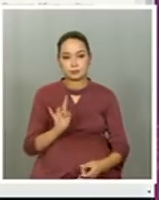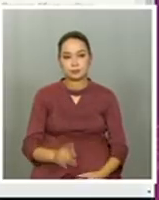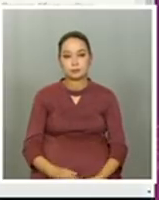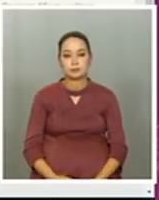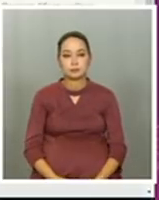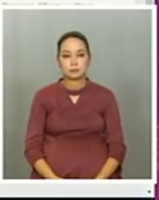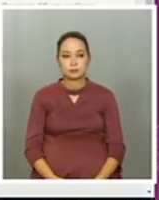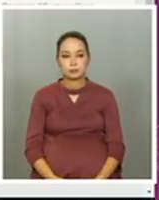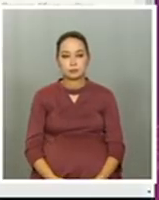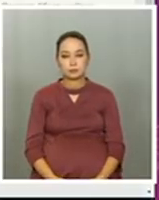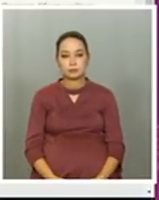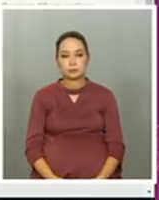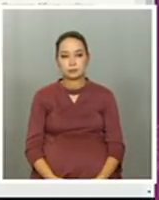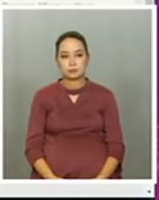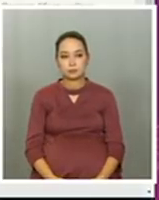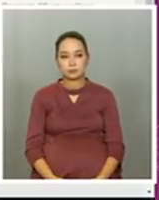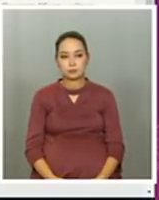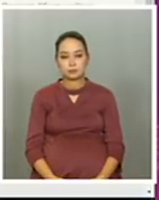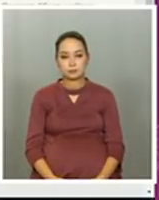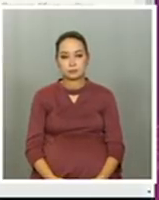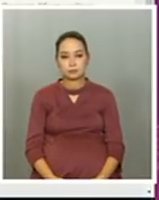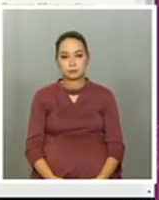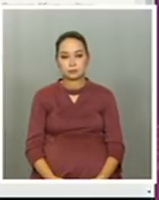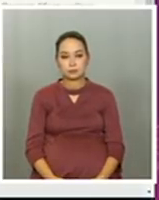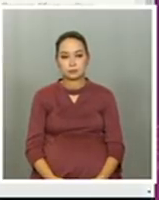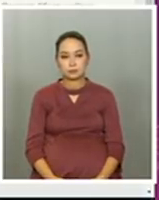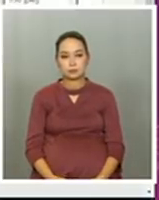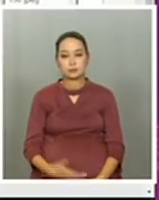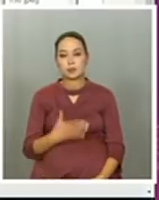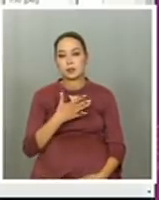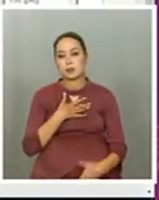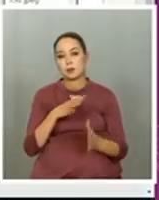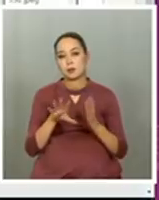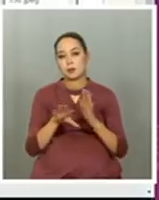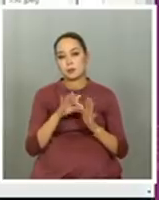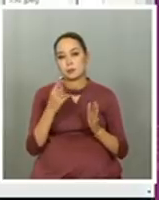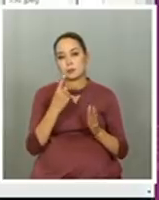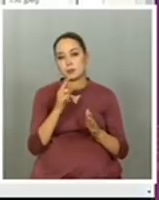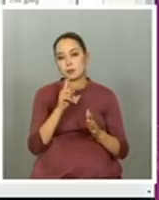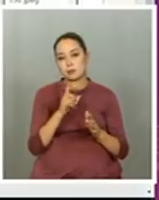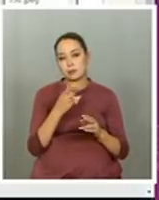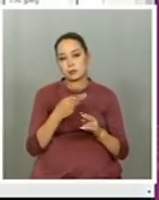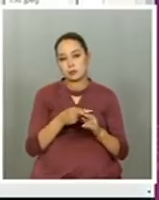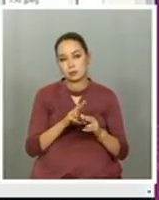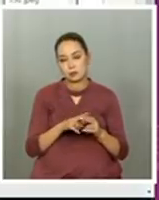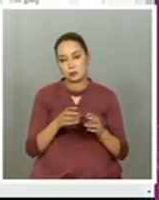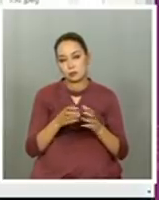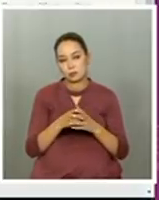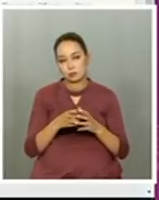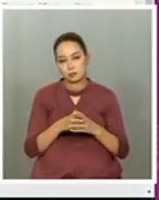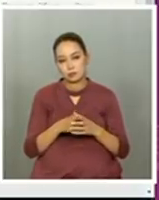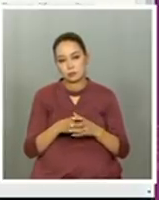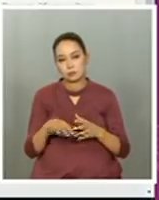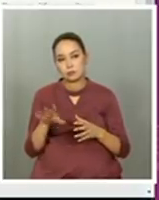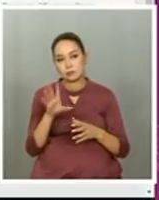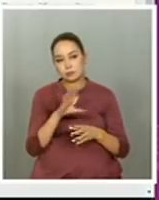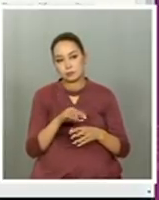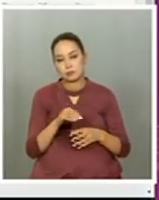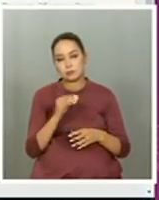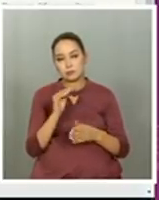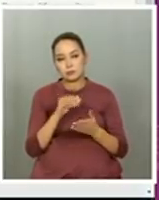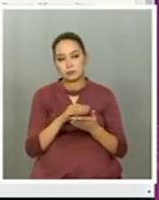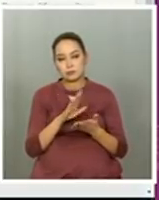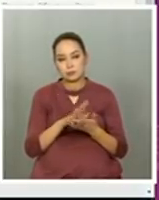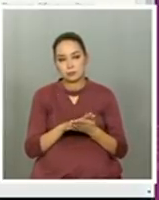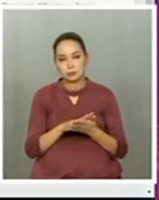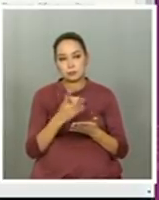Бұл дәл біздің таңдап отырған бірінші батырмағанда емес, қалған 5 батырмаға да қатысты. Бірінші